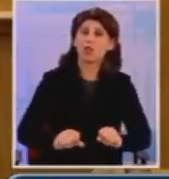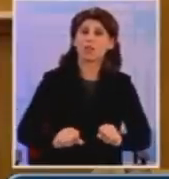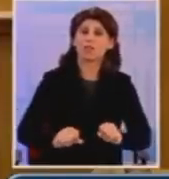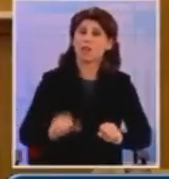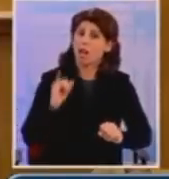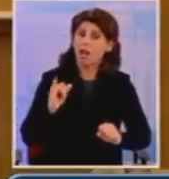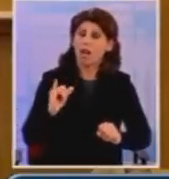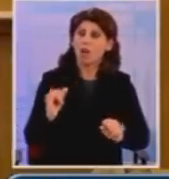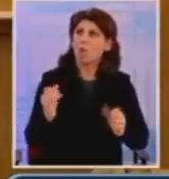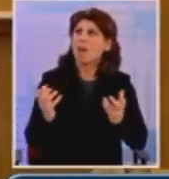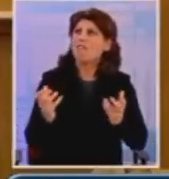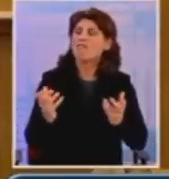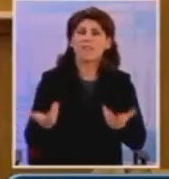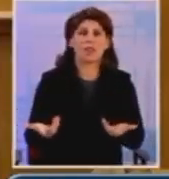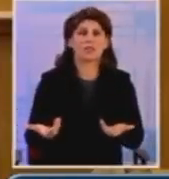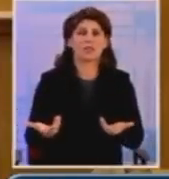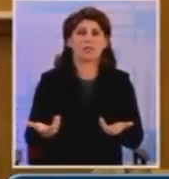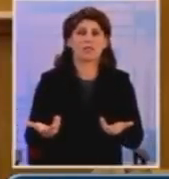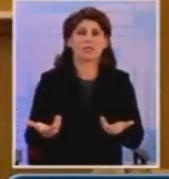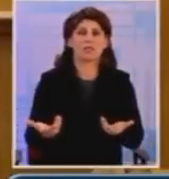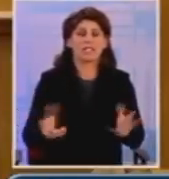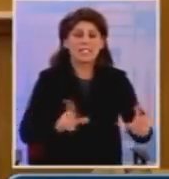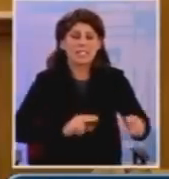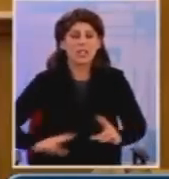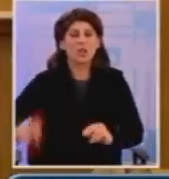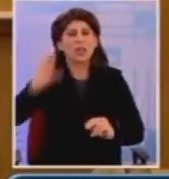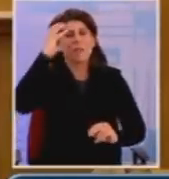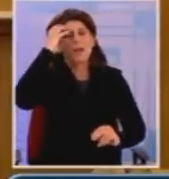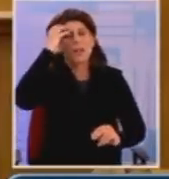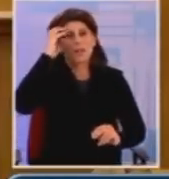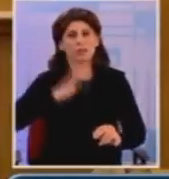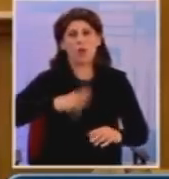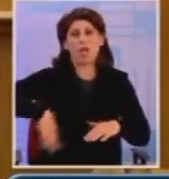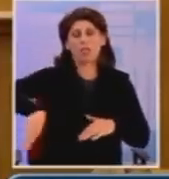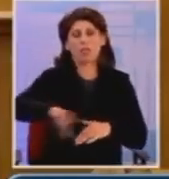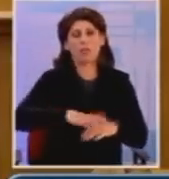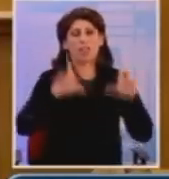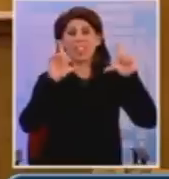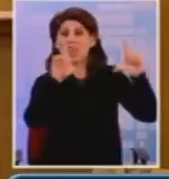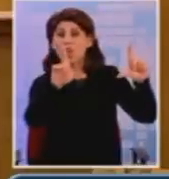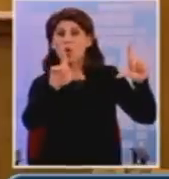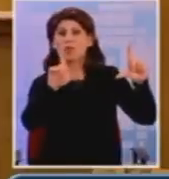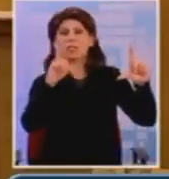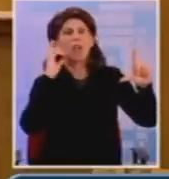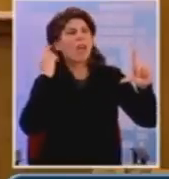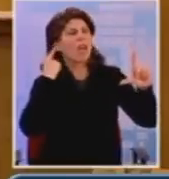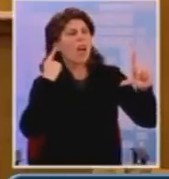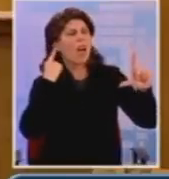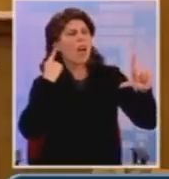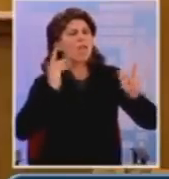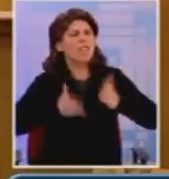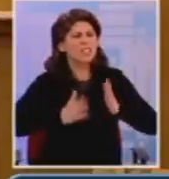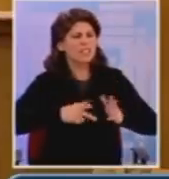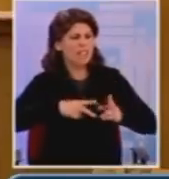Είναι ακόμα νοπές στη συλλογική μνήμη του λαού μας οι εικόνες και οι ήχοι των βασανιστήριων και